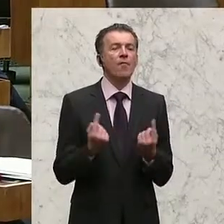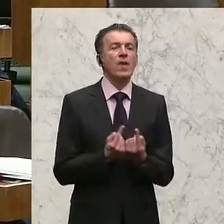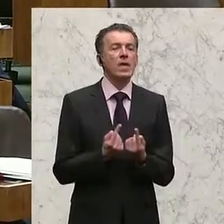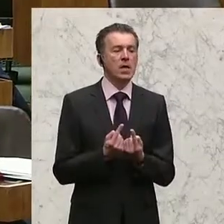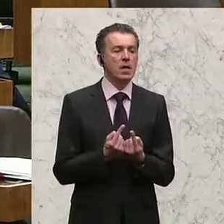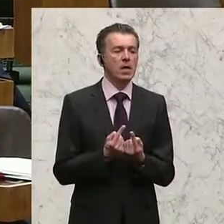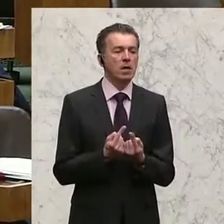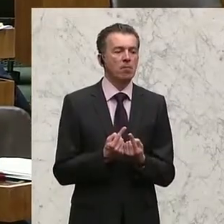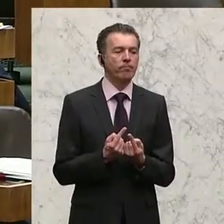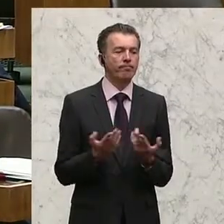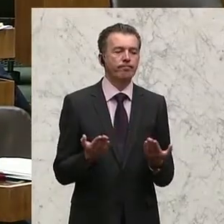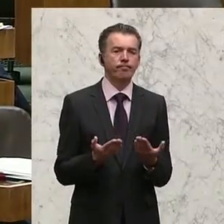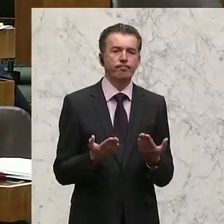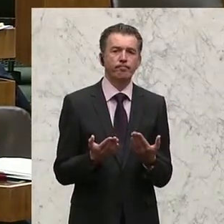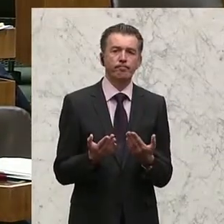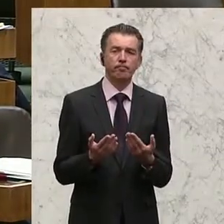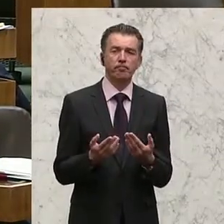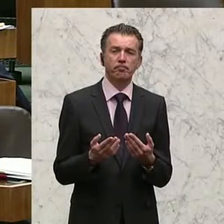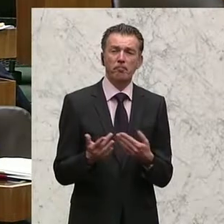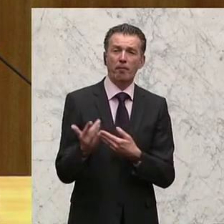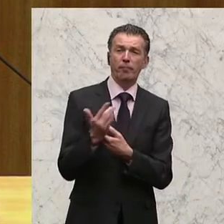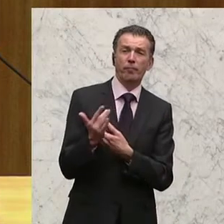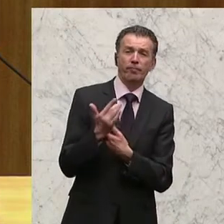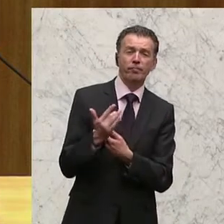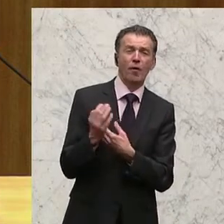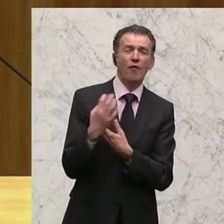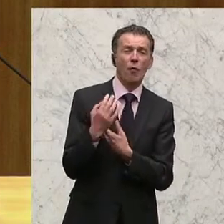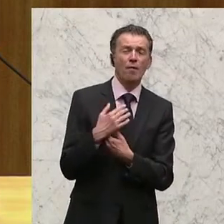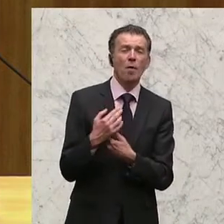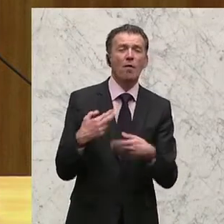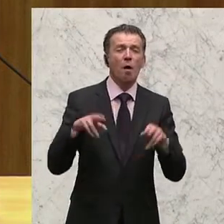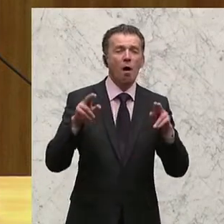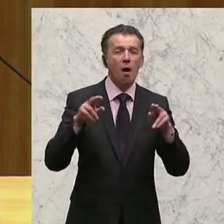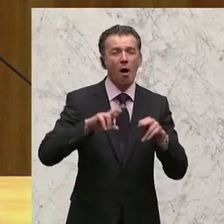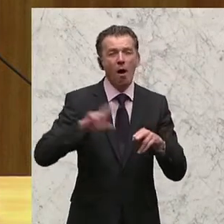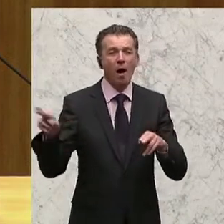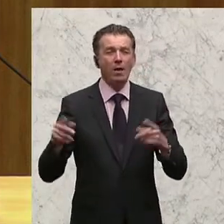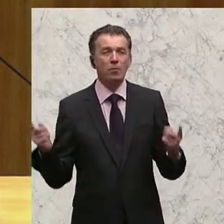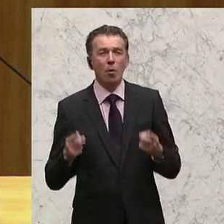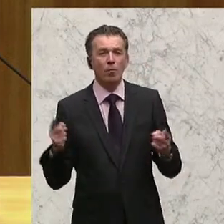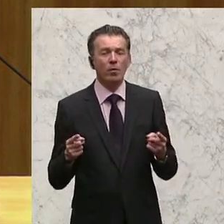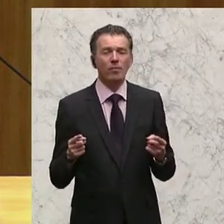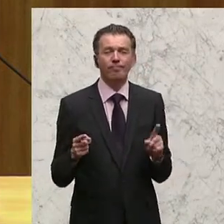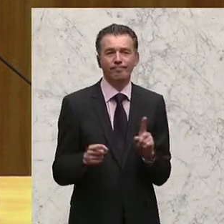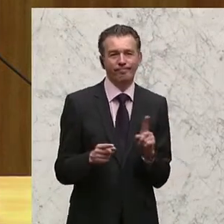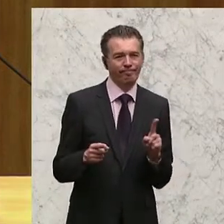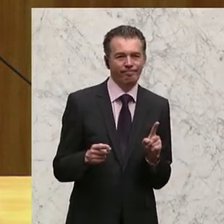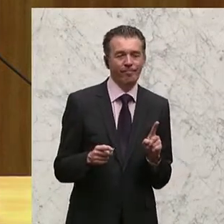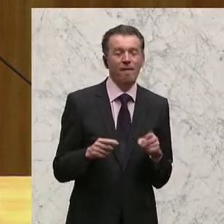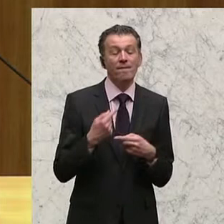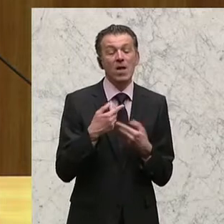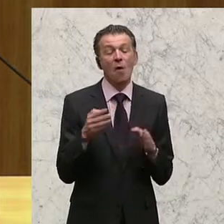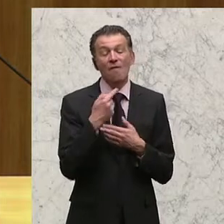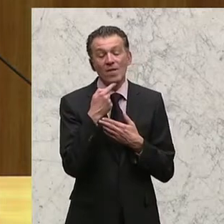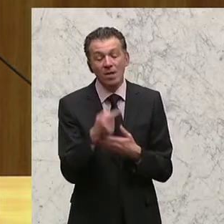des Rechtspopulismus bezichtigt werden, dann ist es nichts anderes, dass wir die Sorgen und Nöte der Bevölkerung